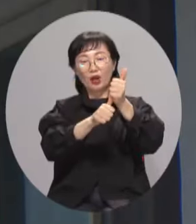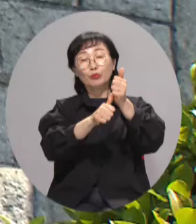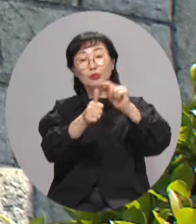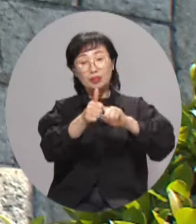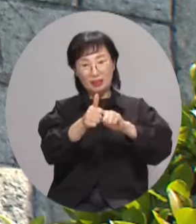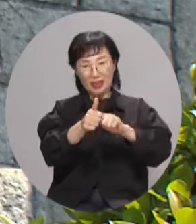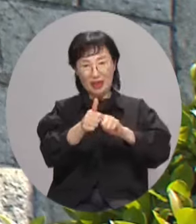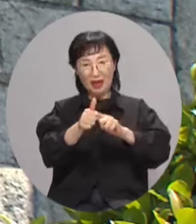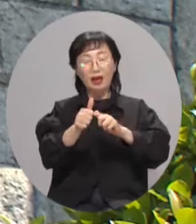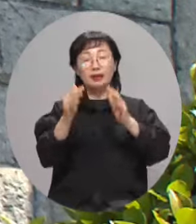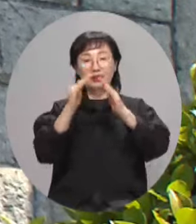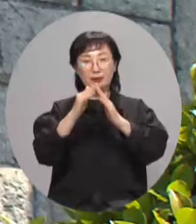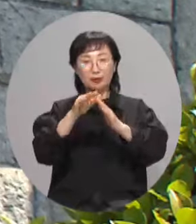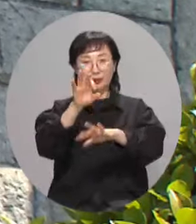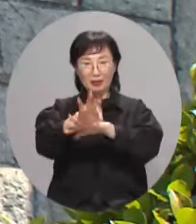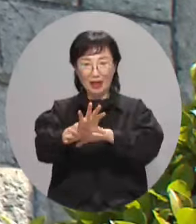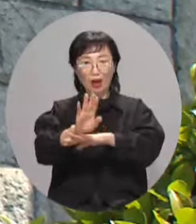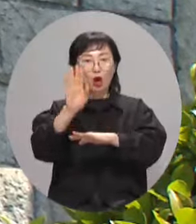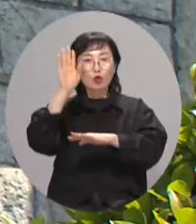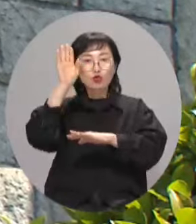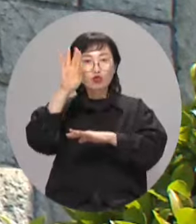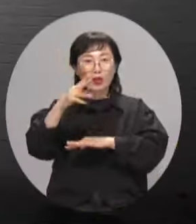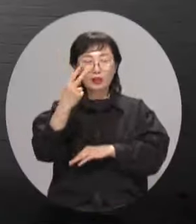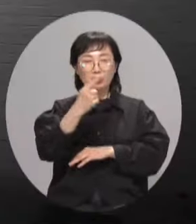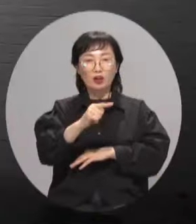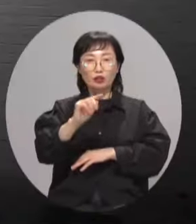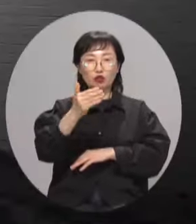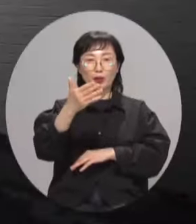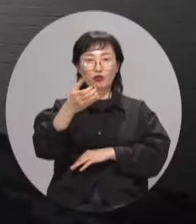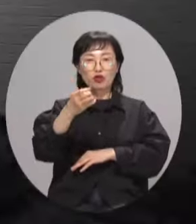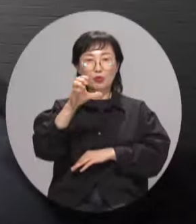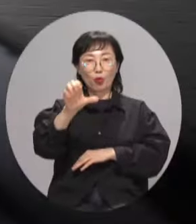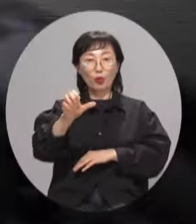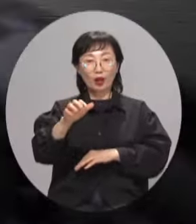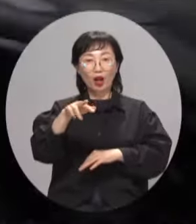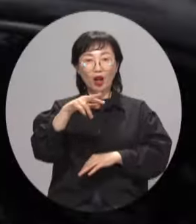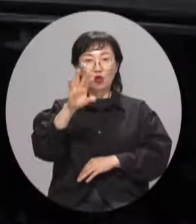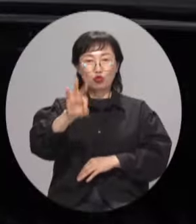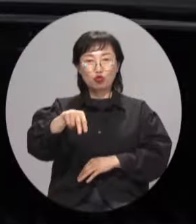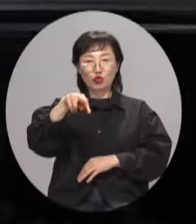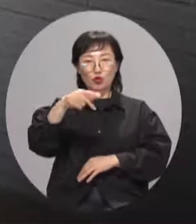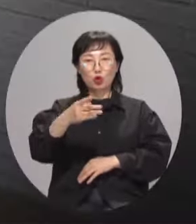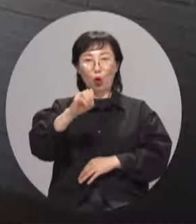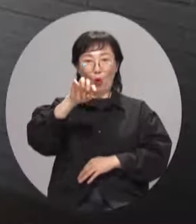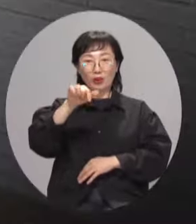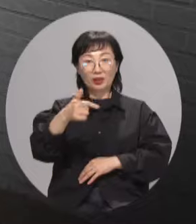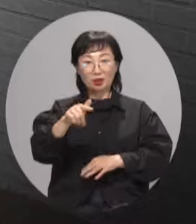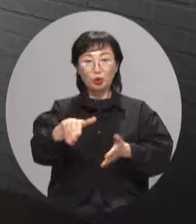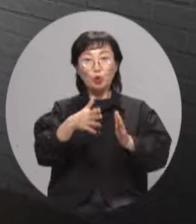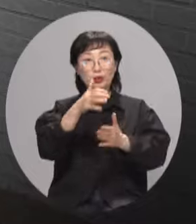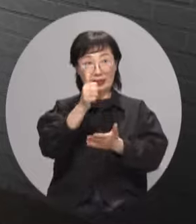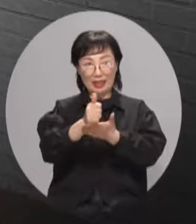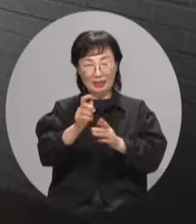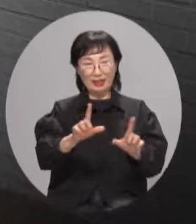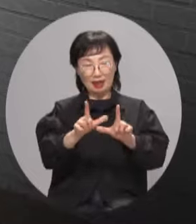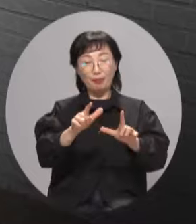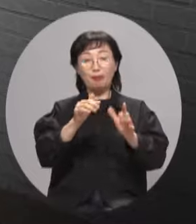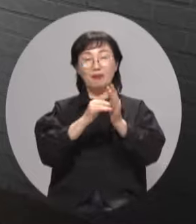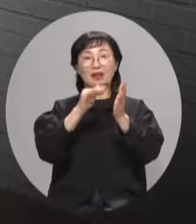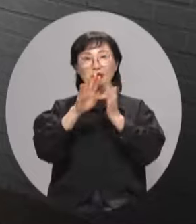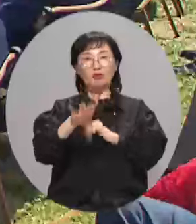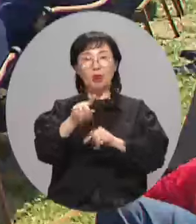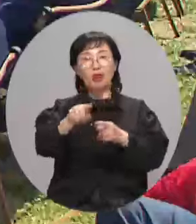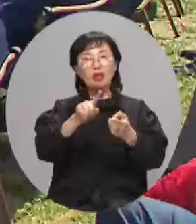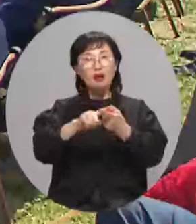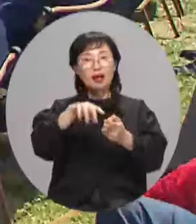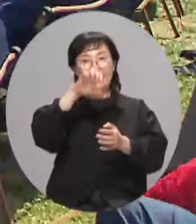유종근 도정부터는 도지사가 거주했지만 권위주의와 불통, 예산 낭비 아니한 말이 꼬리표처럼